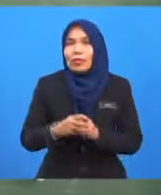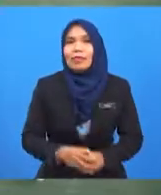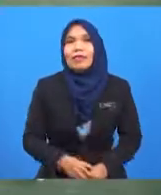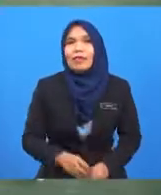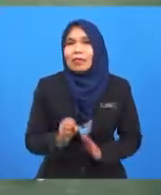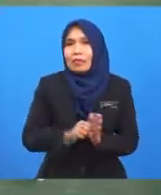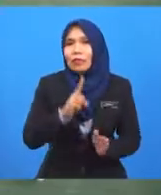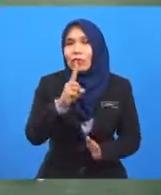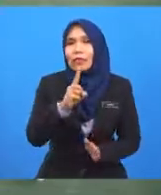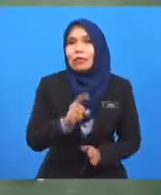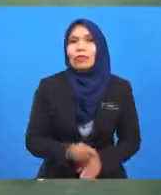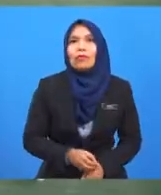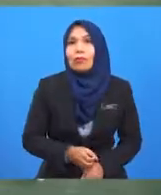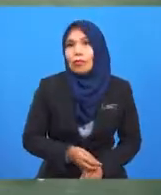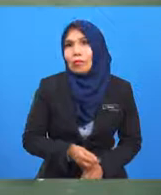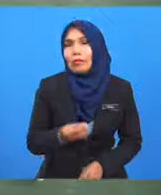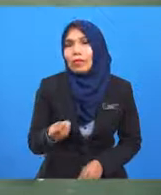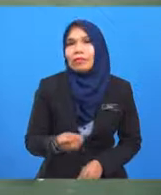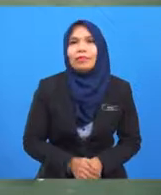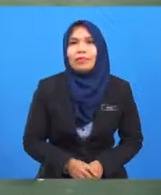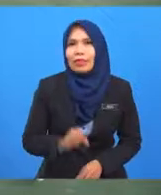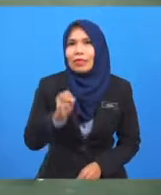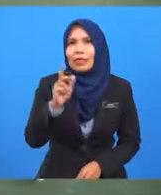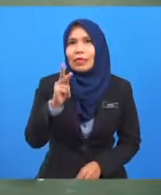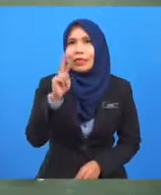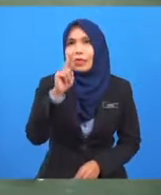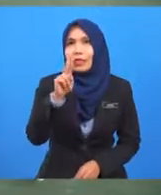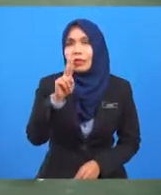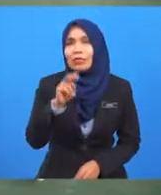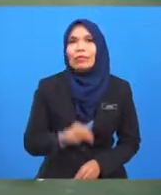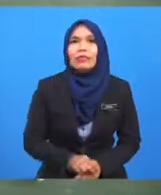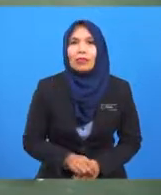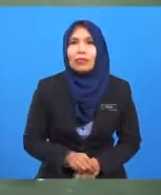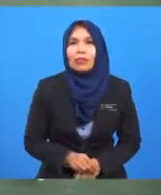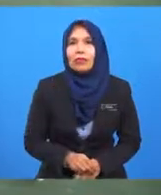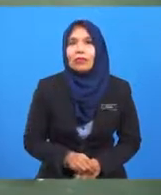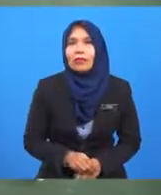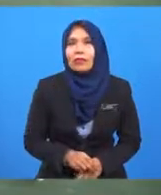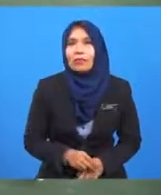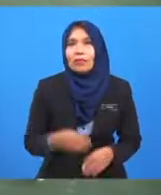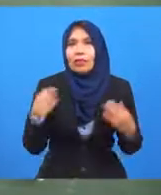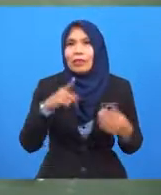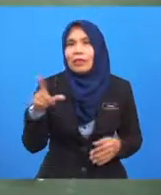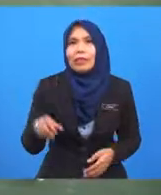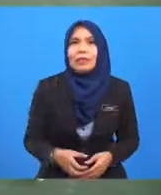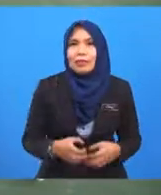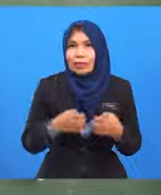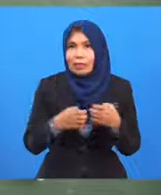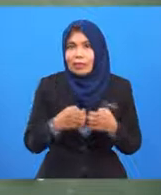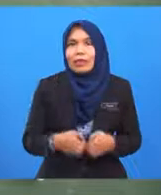Skru merupakan salah satu daripada mesin ringkas yang turut menggunakan